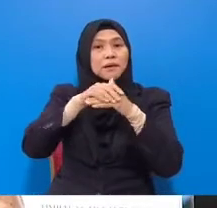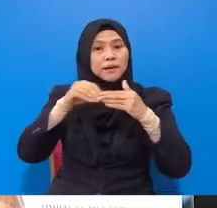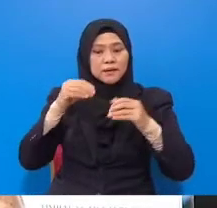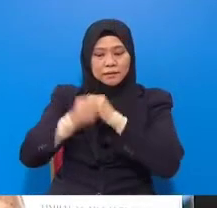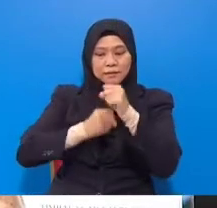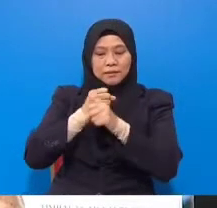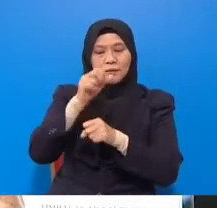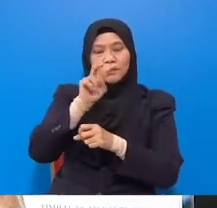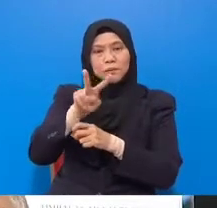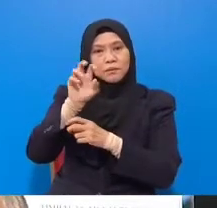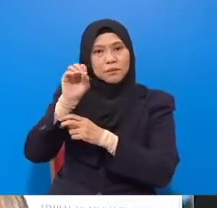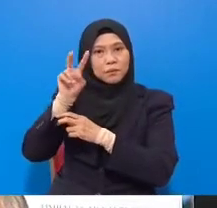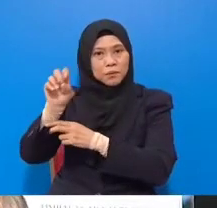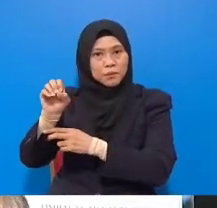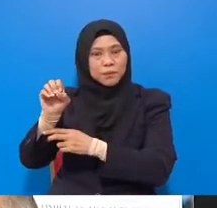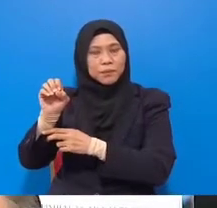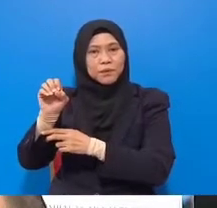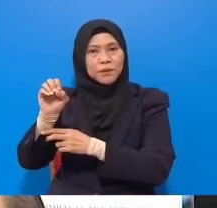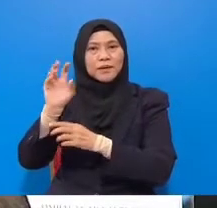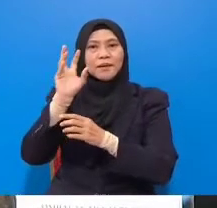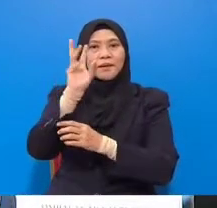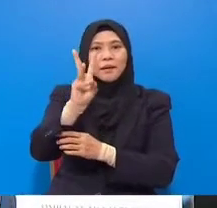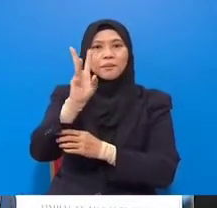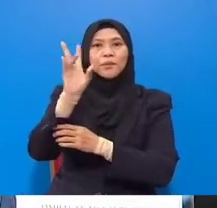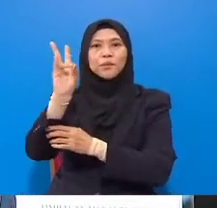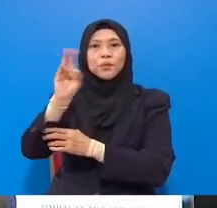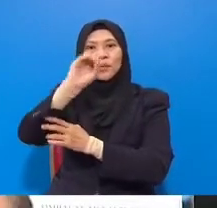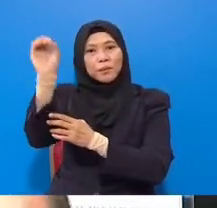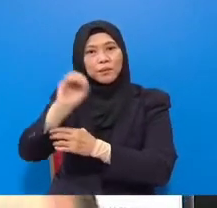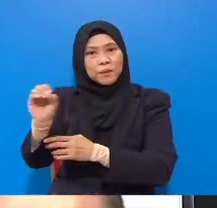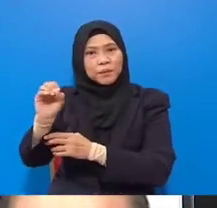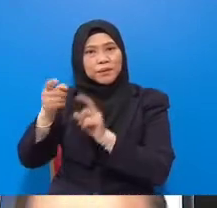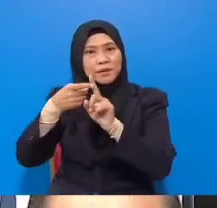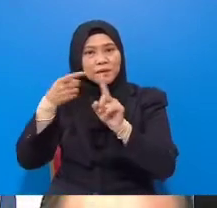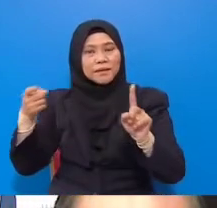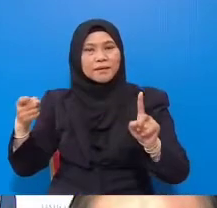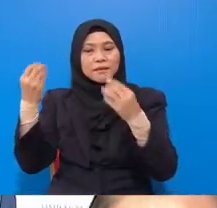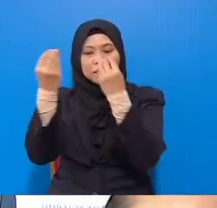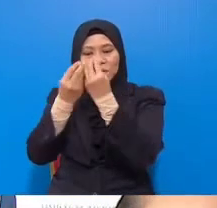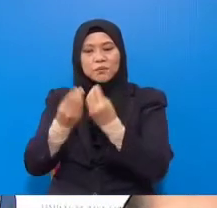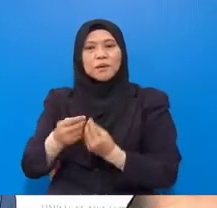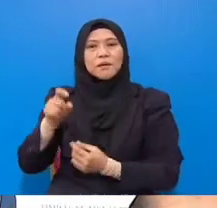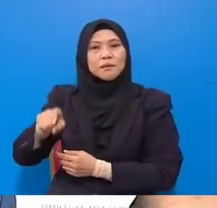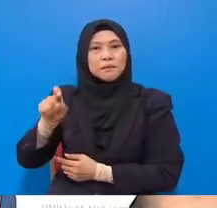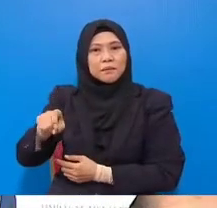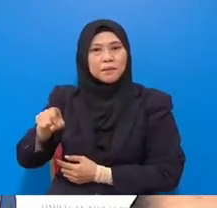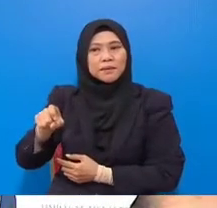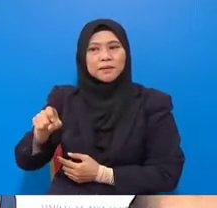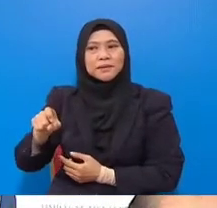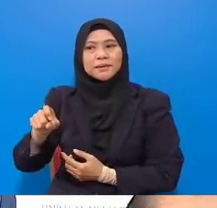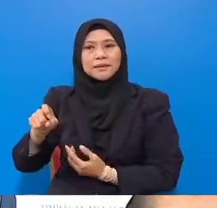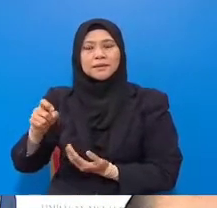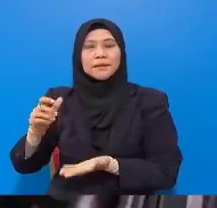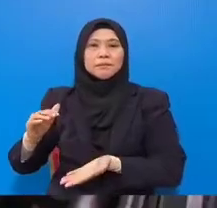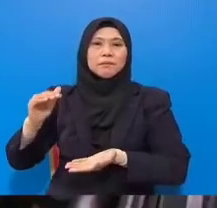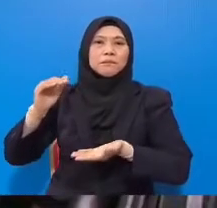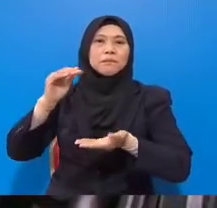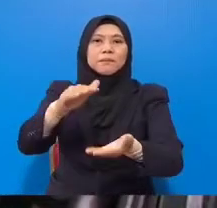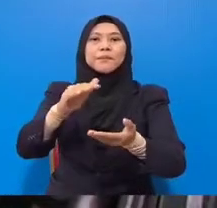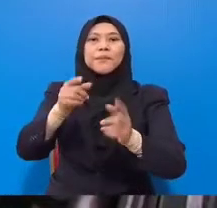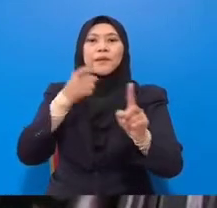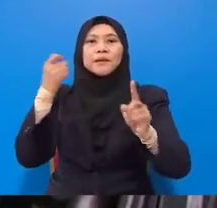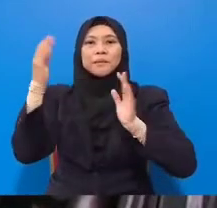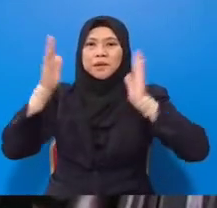ini tahun 2020 gimana 60 700 daripada jumlah keperluan ini dibekalkan